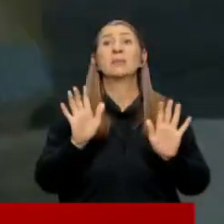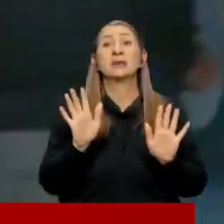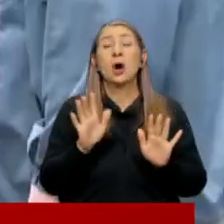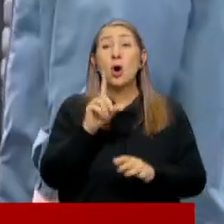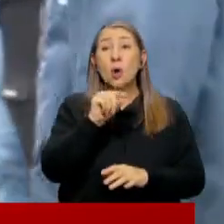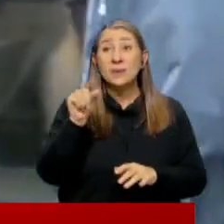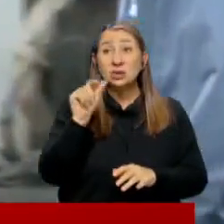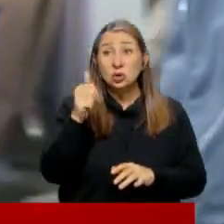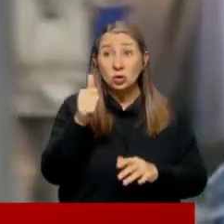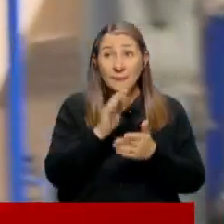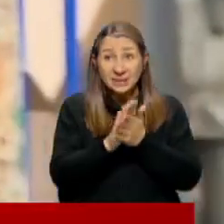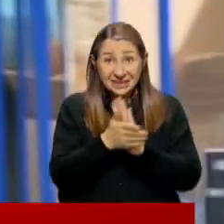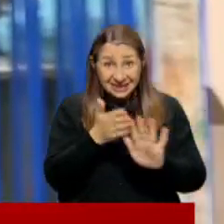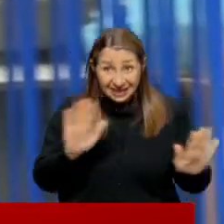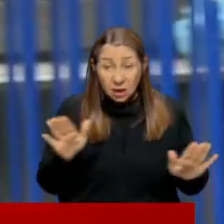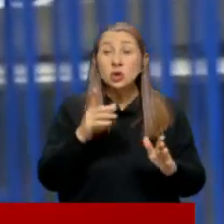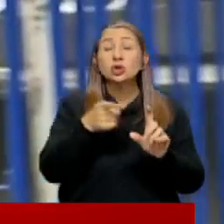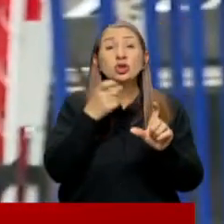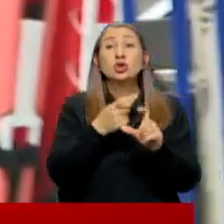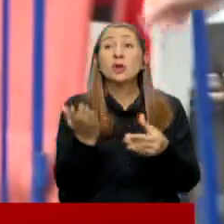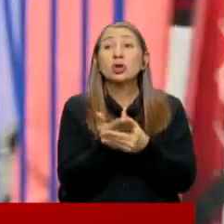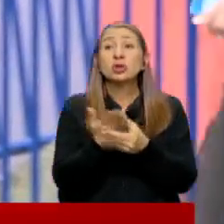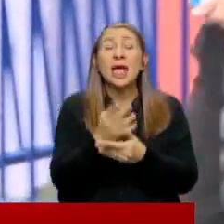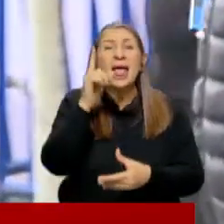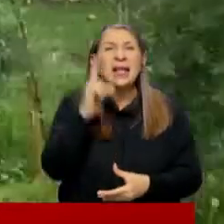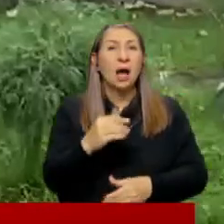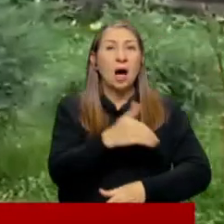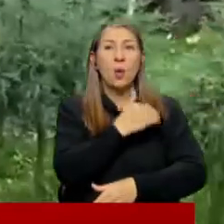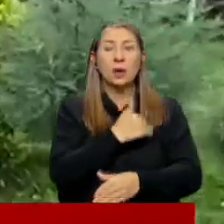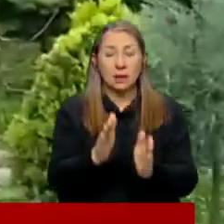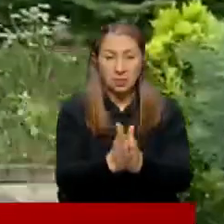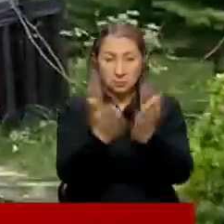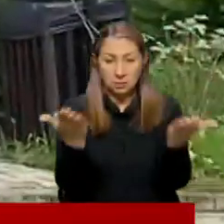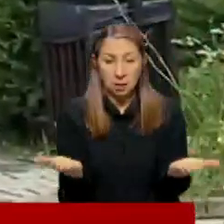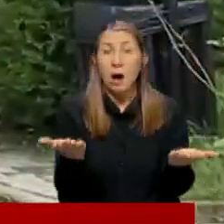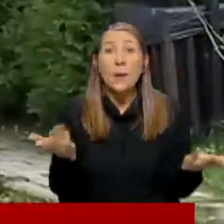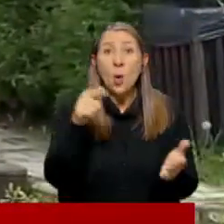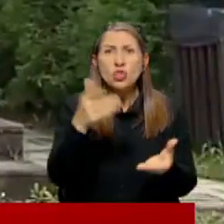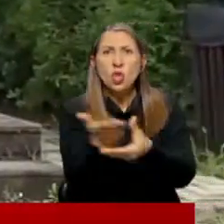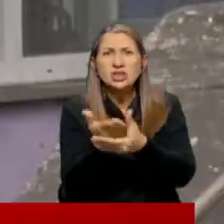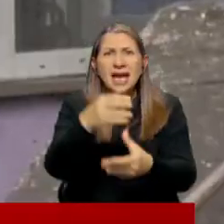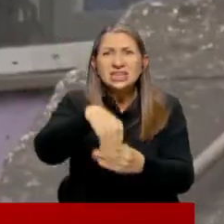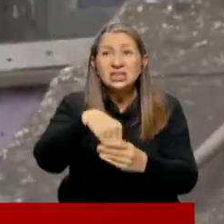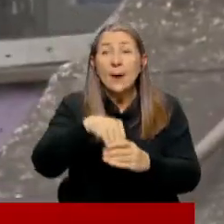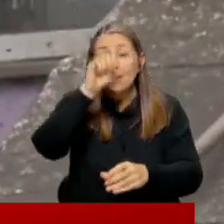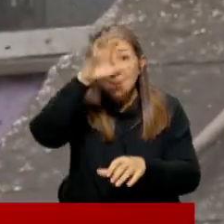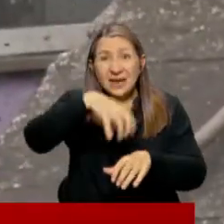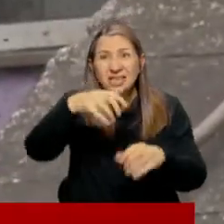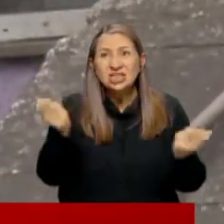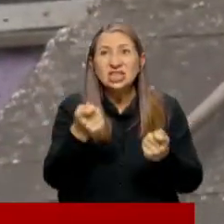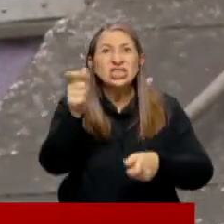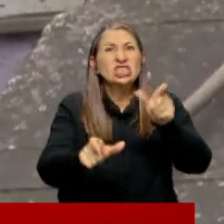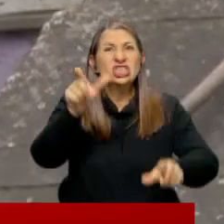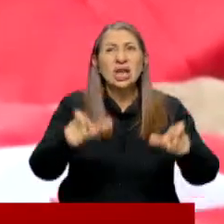11 gün geride kalırken soruşturma dosyası da ilk kez avukatları açıldı Ancak o dosyada Madende çalışan